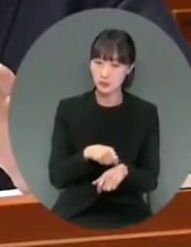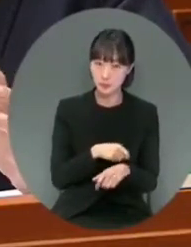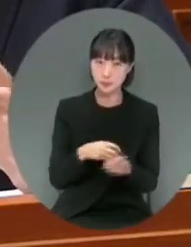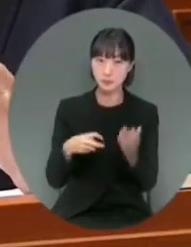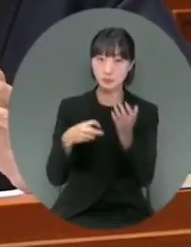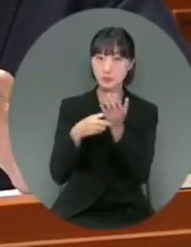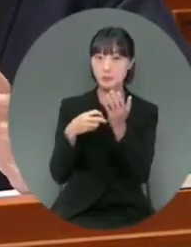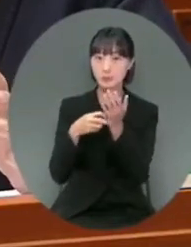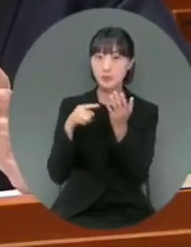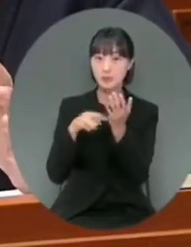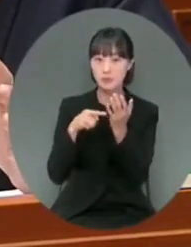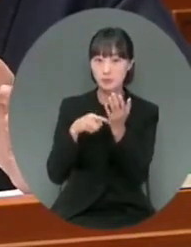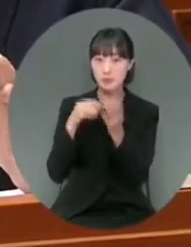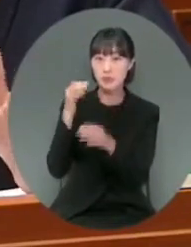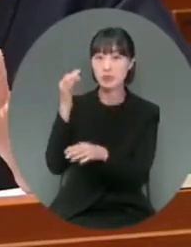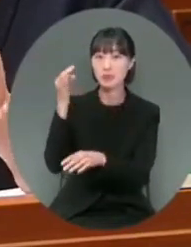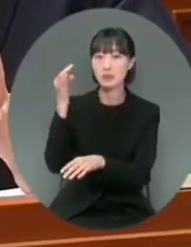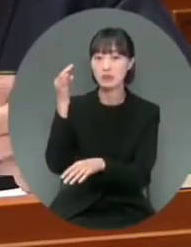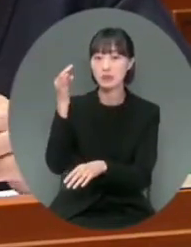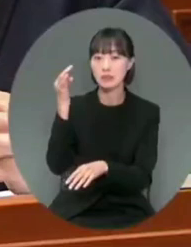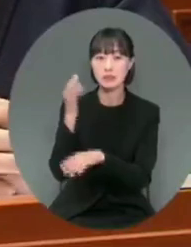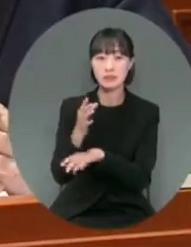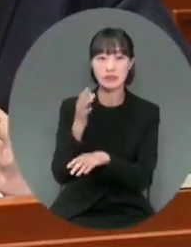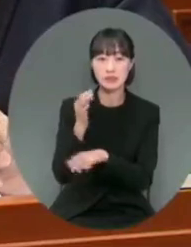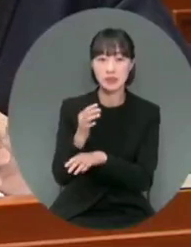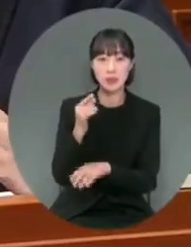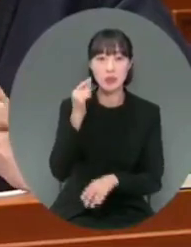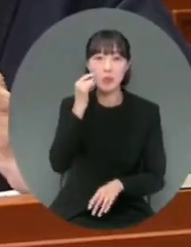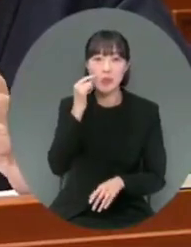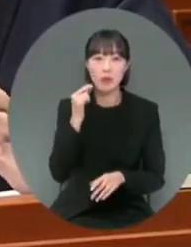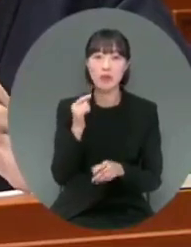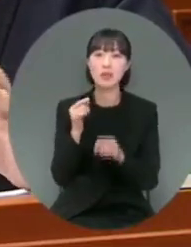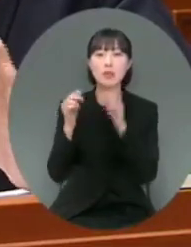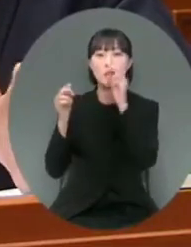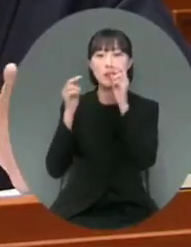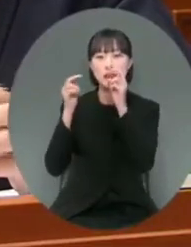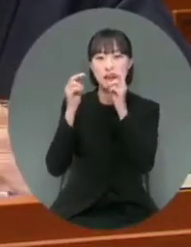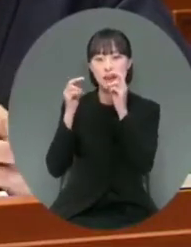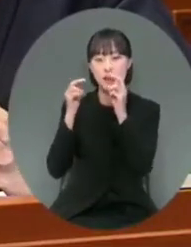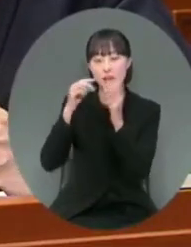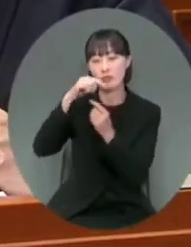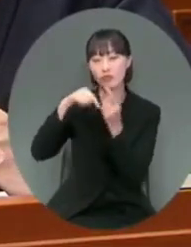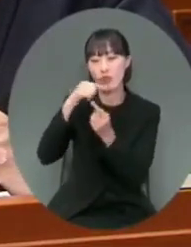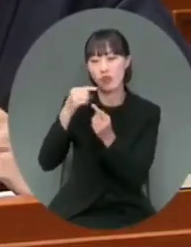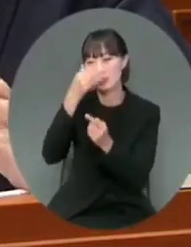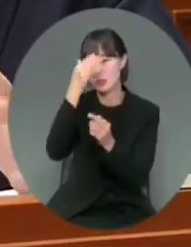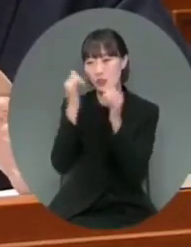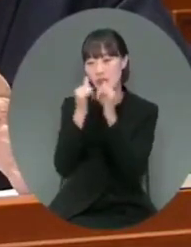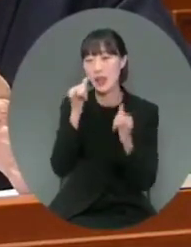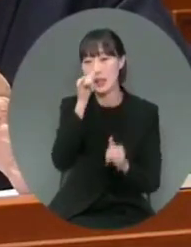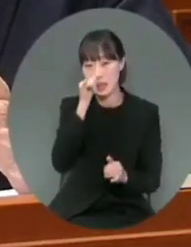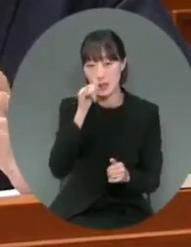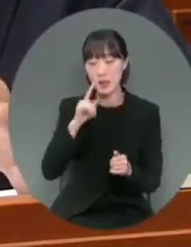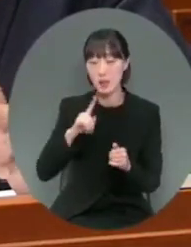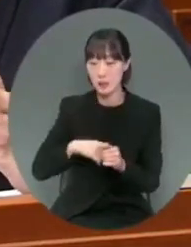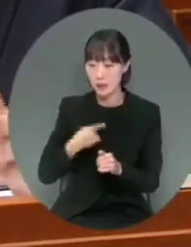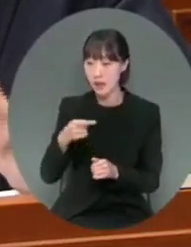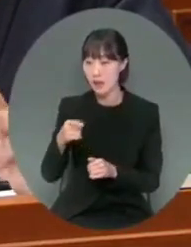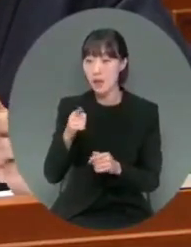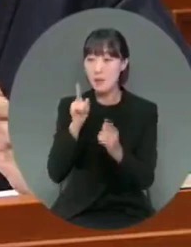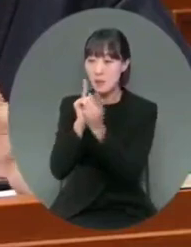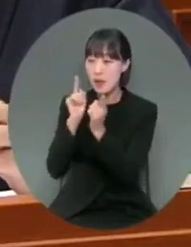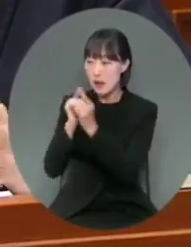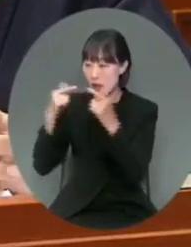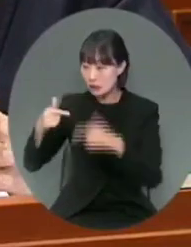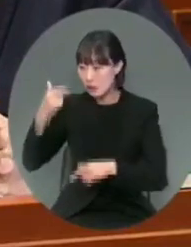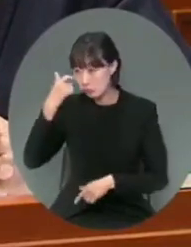수 있는 사업 영역이 아닌 청년들도 있었기 때문에. 예, 갈 때마다 묻고는 있습니다만 뭐 써본